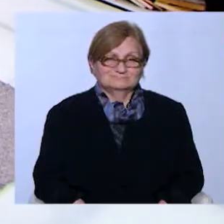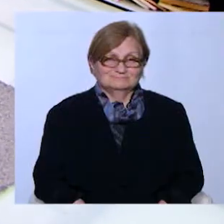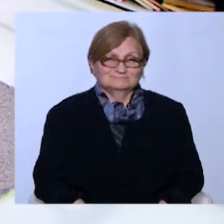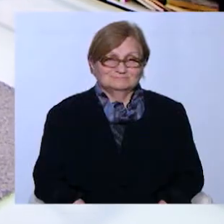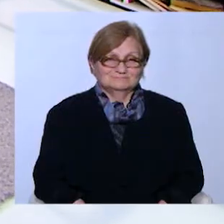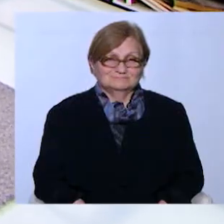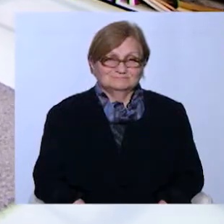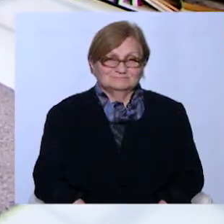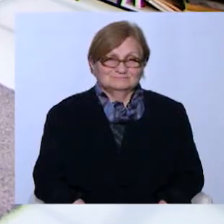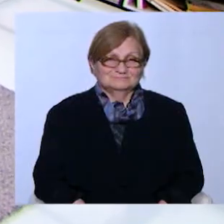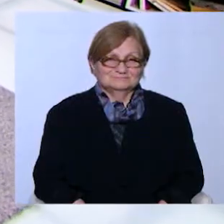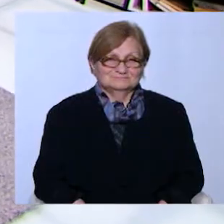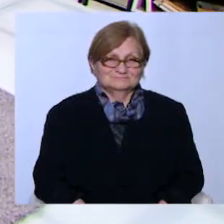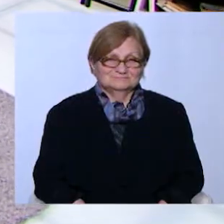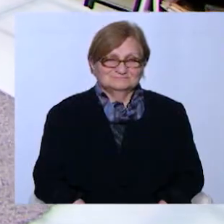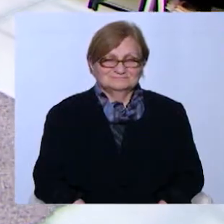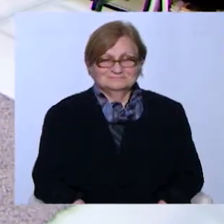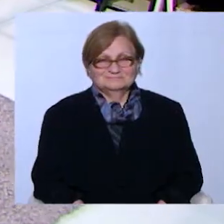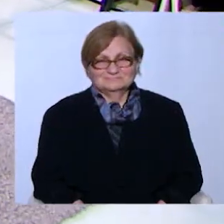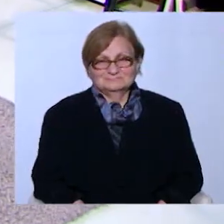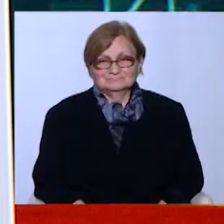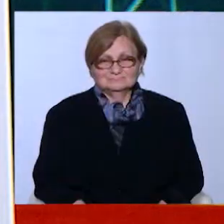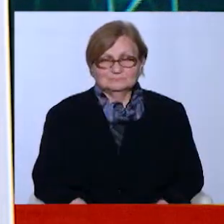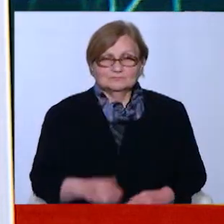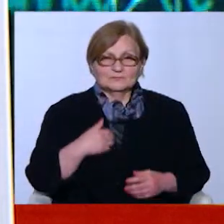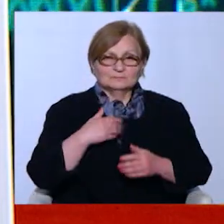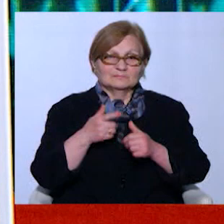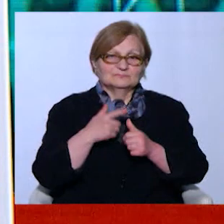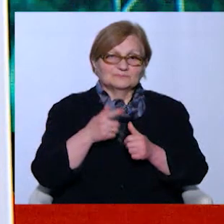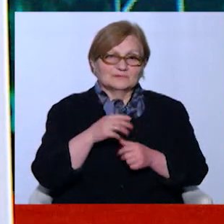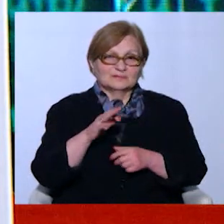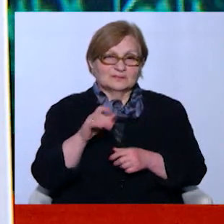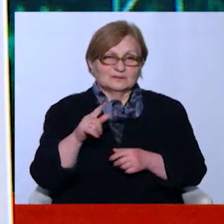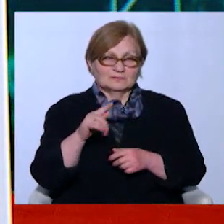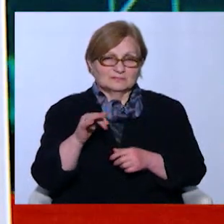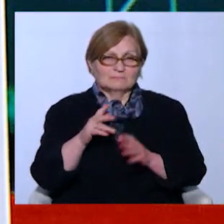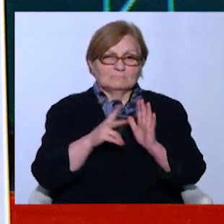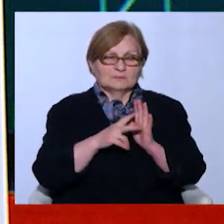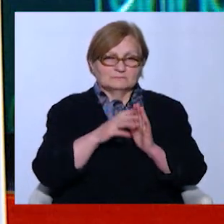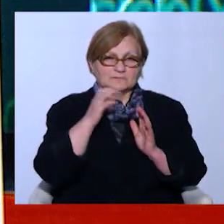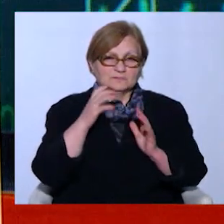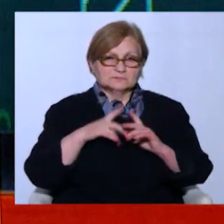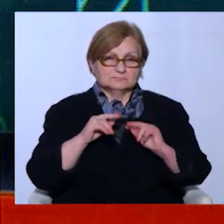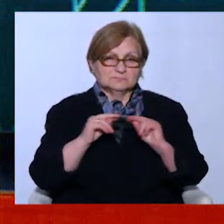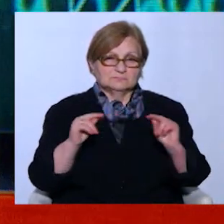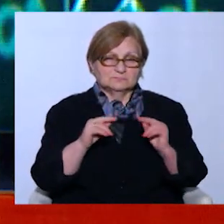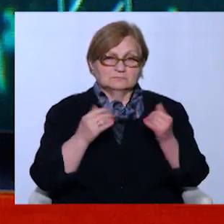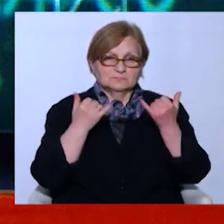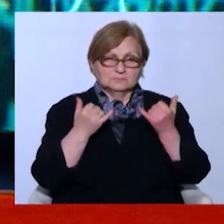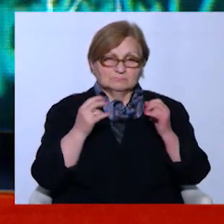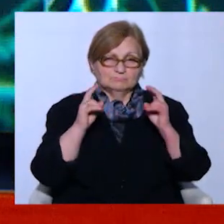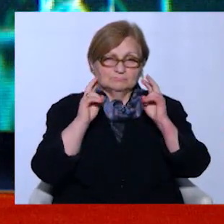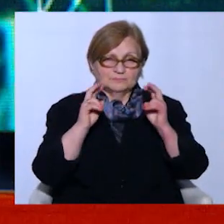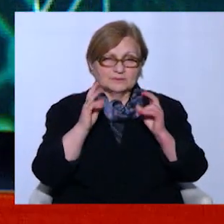მოგესალმებით. მიხარია თქვენი ნახვა. მე ვარ ქეთი, მეორე კლასის მათემატიკის მასწავლებელი. დღევანდელი გაკვეთილის თემა